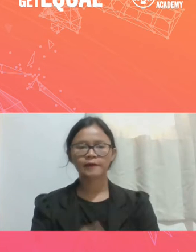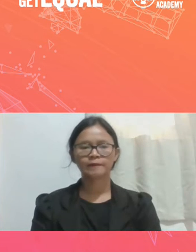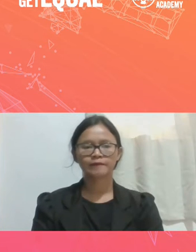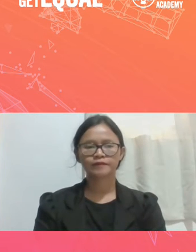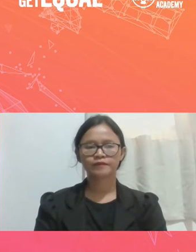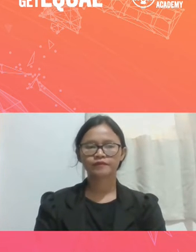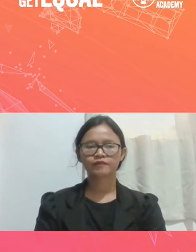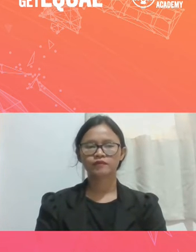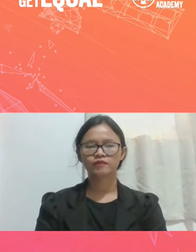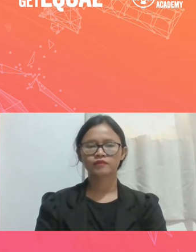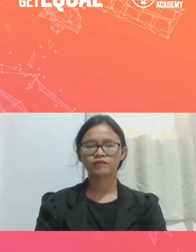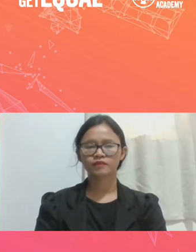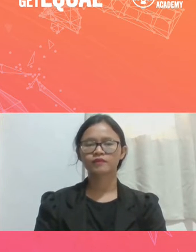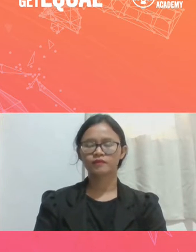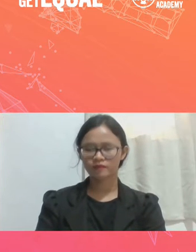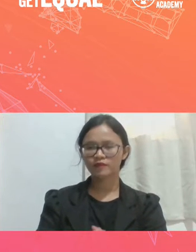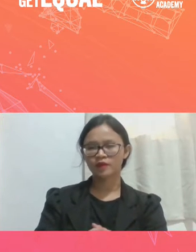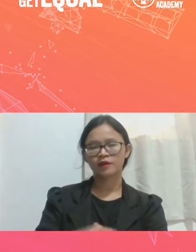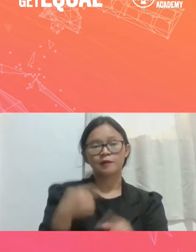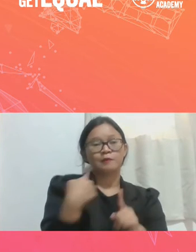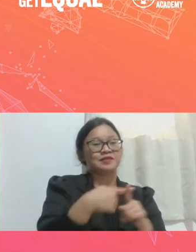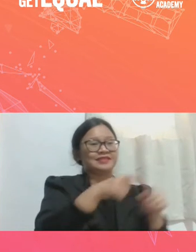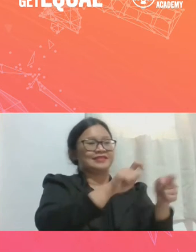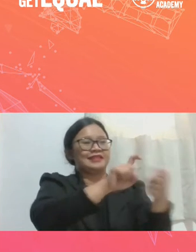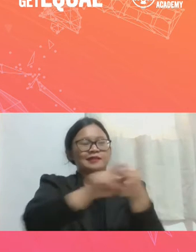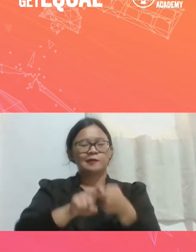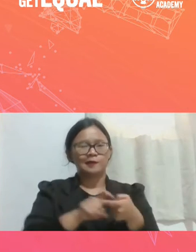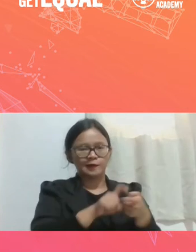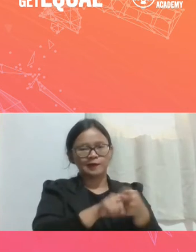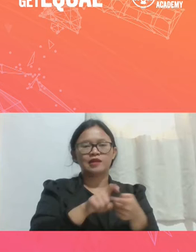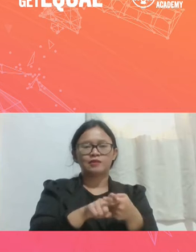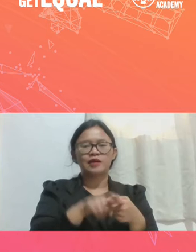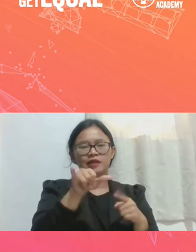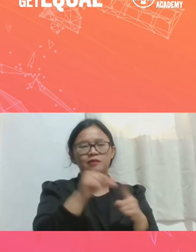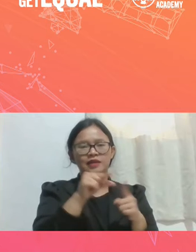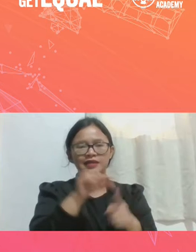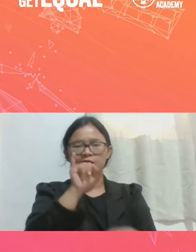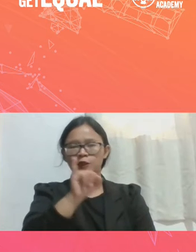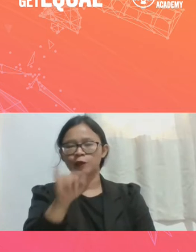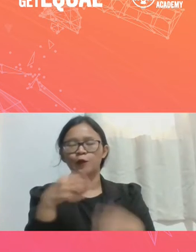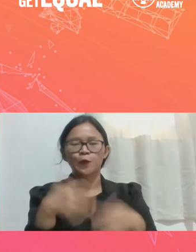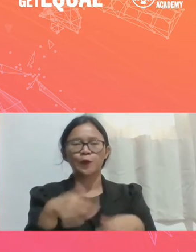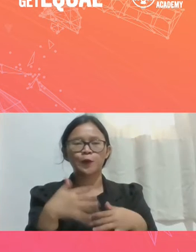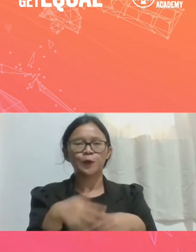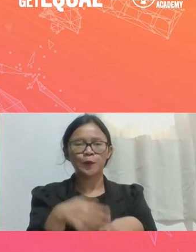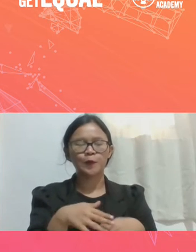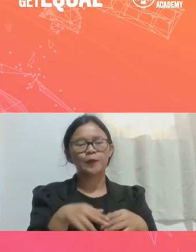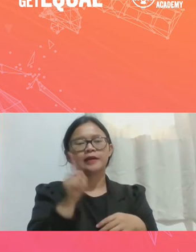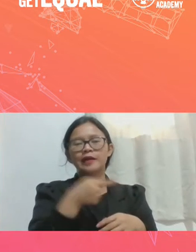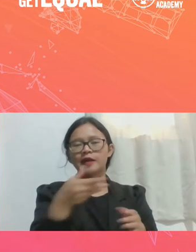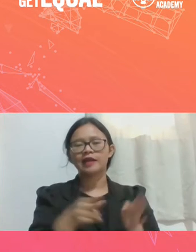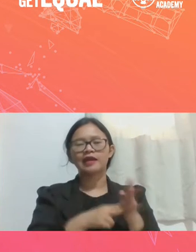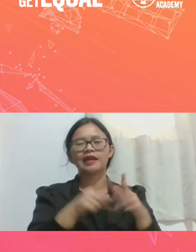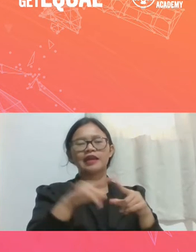Kolega-kolega saya di plan tentunya yang kerja keras di bawah leadership-nya Mbak Nasla Mariza selaku influencing director di Yayasan